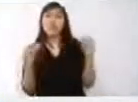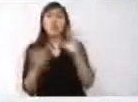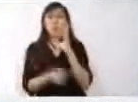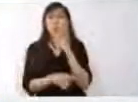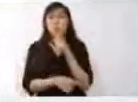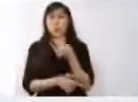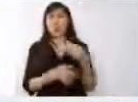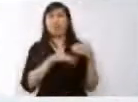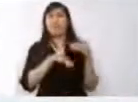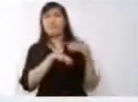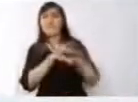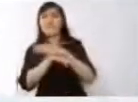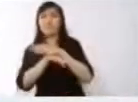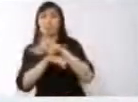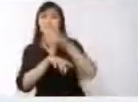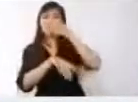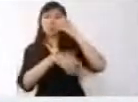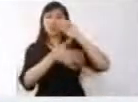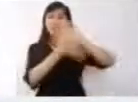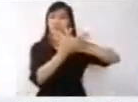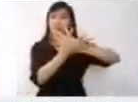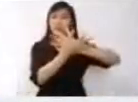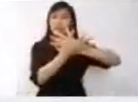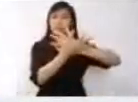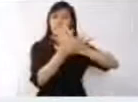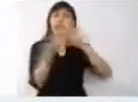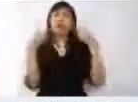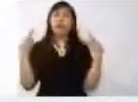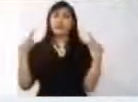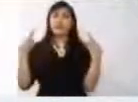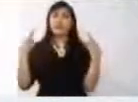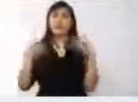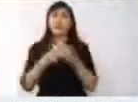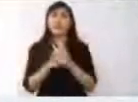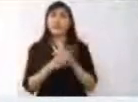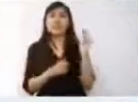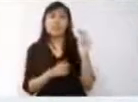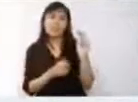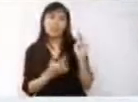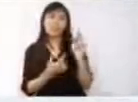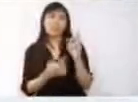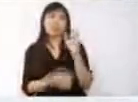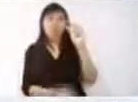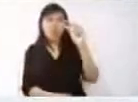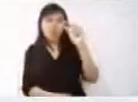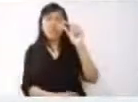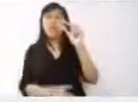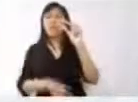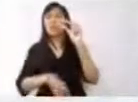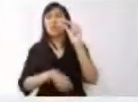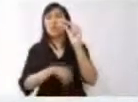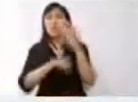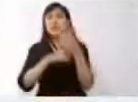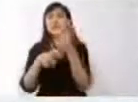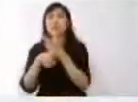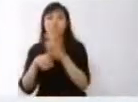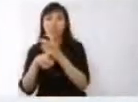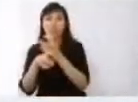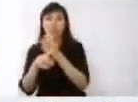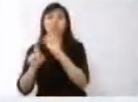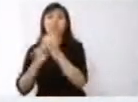mga overseas Filipino workers na nagkaroon po ng problema dahil dun sa COVID-19 sa kanilang mga